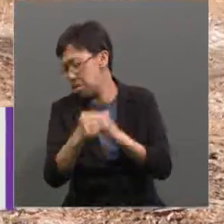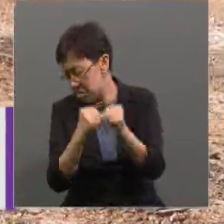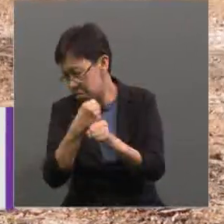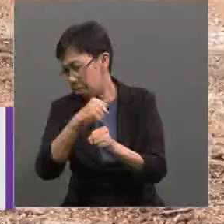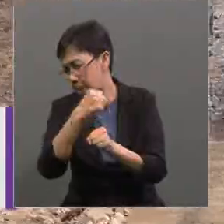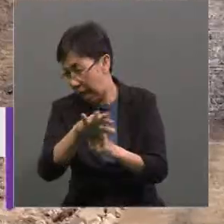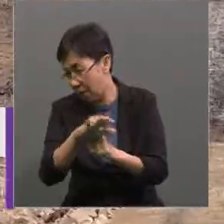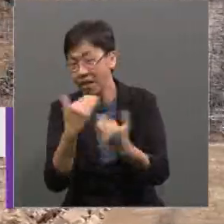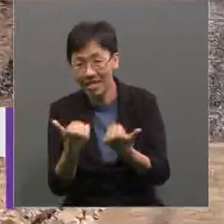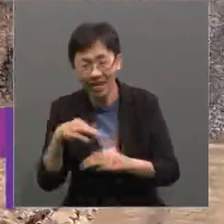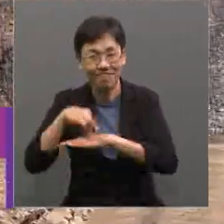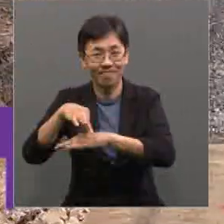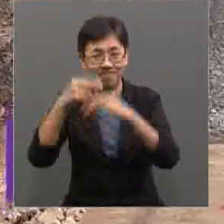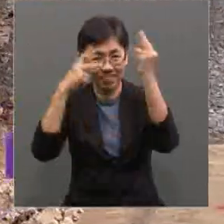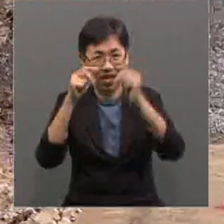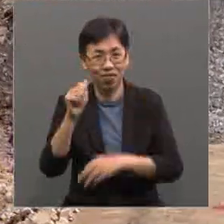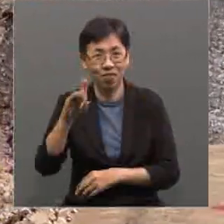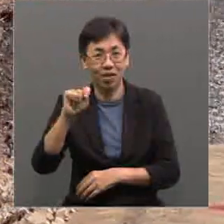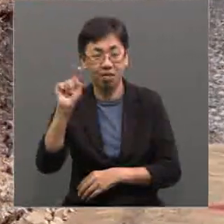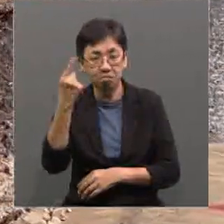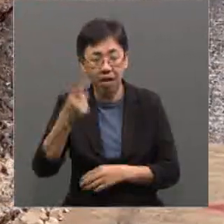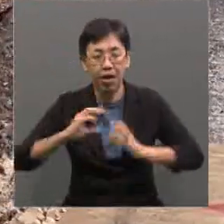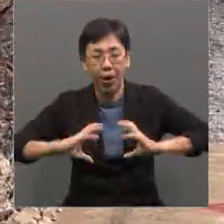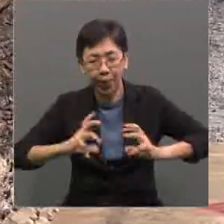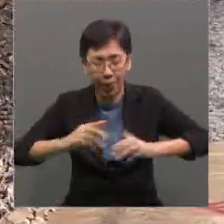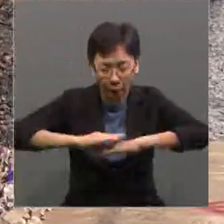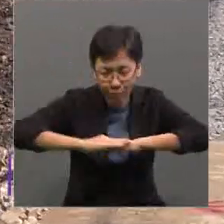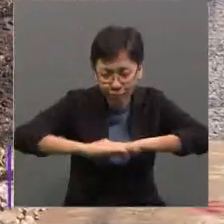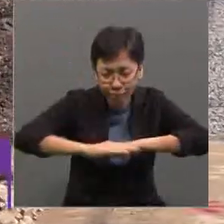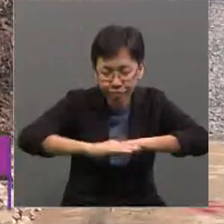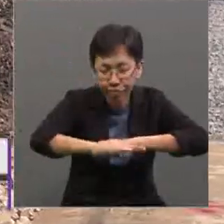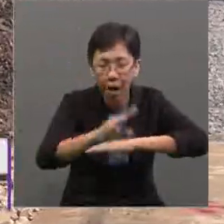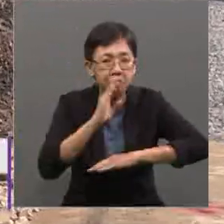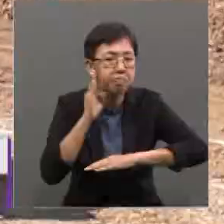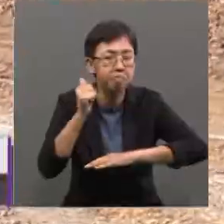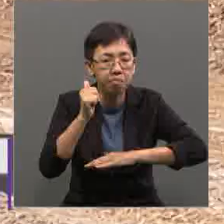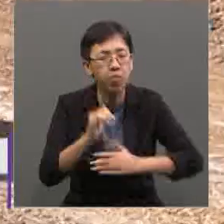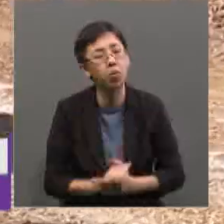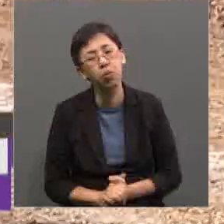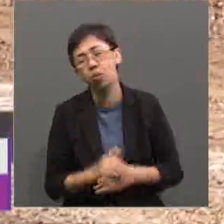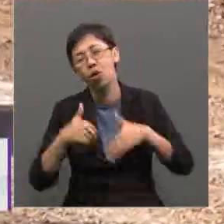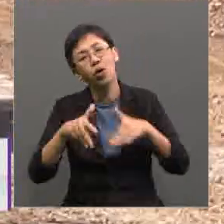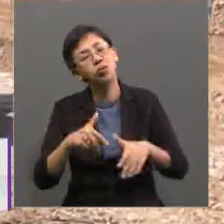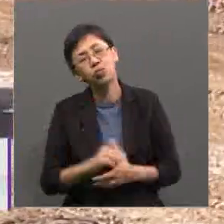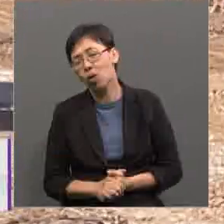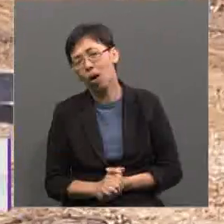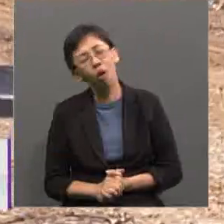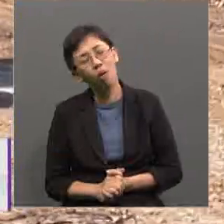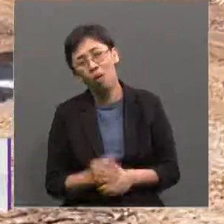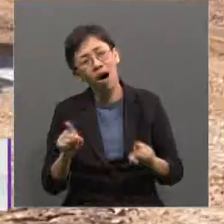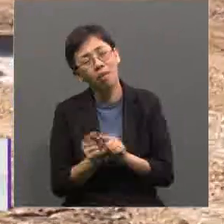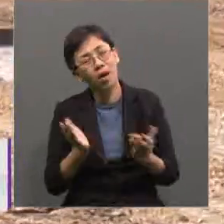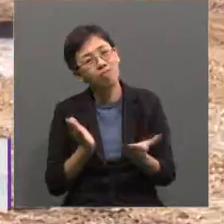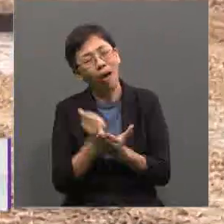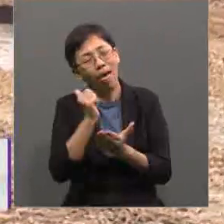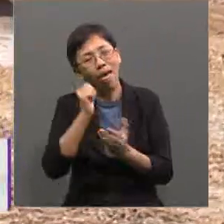งได้นายกอบต.คนใหม่เข้ามาเนี่ยก็ปรับปรุงพัฒนาถนนนี้ให้ดีขึ้นเลยชาวบ้านบอกเลยว่าโอ้โหยิ่งกว่าถูกหวยรางวัล